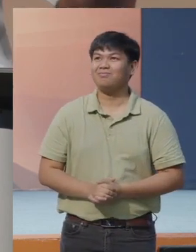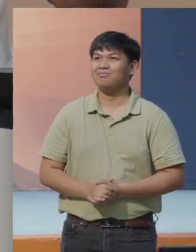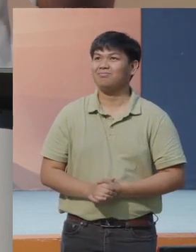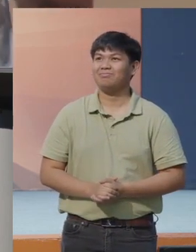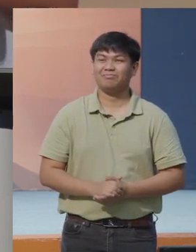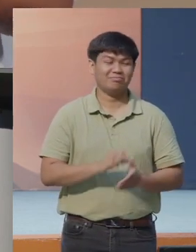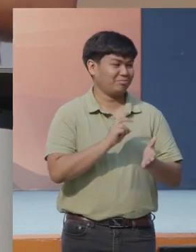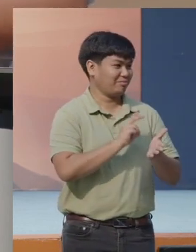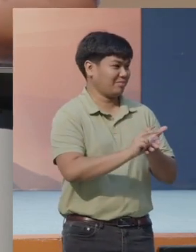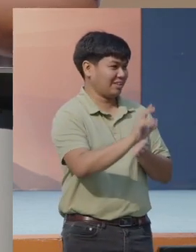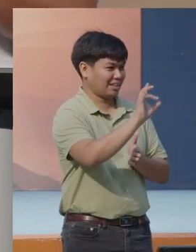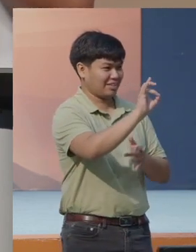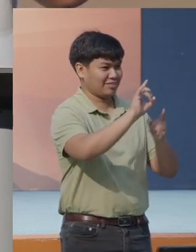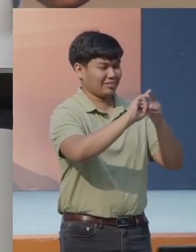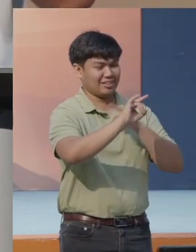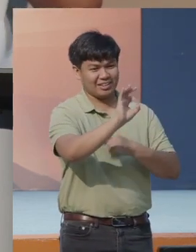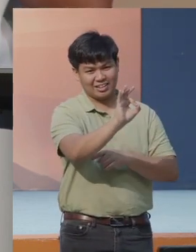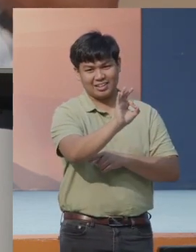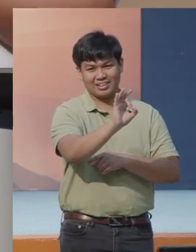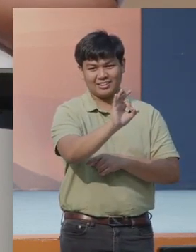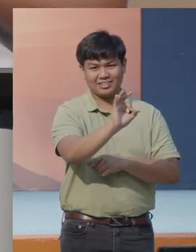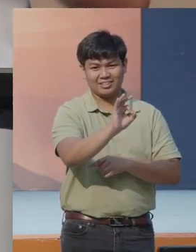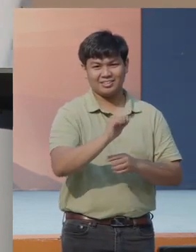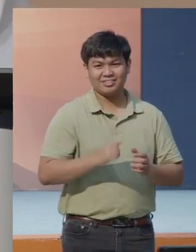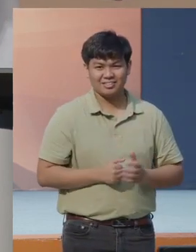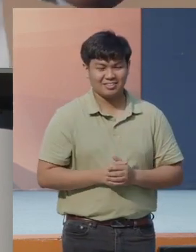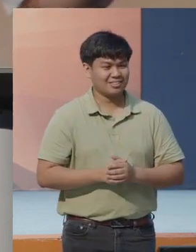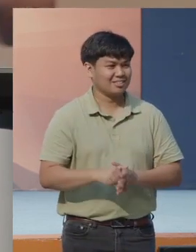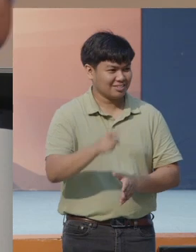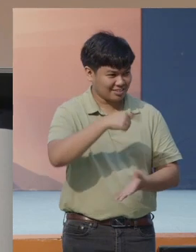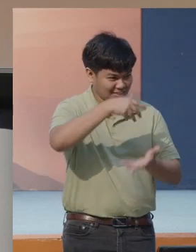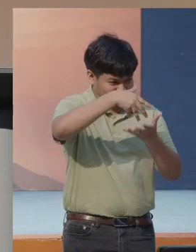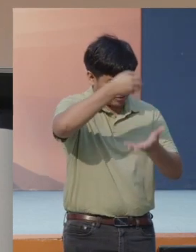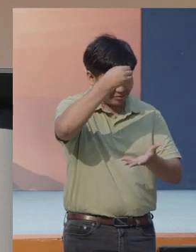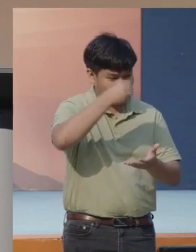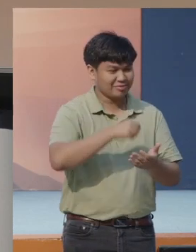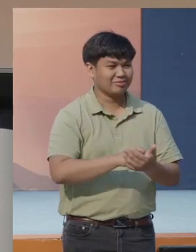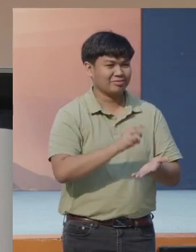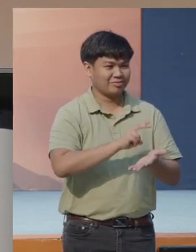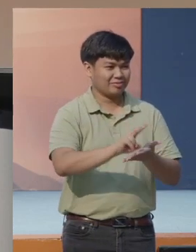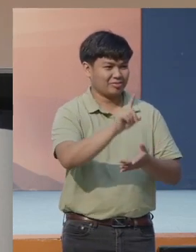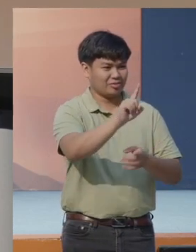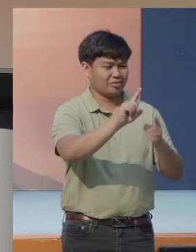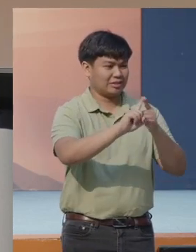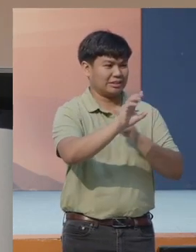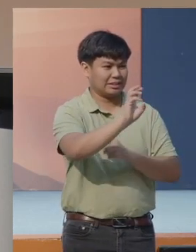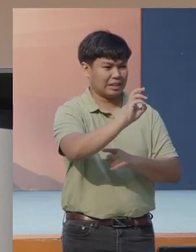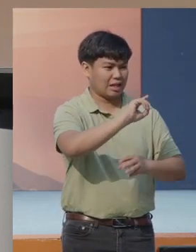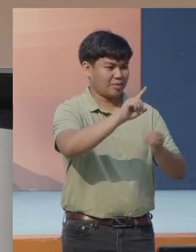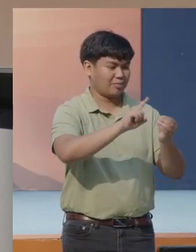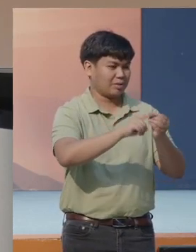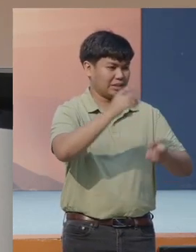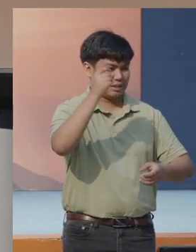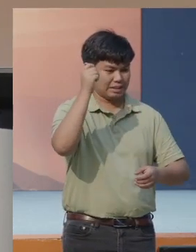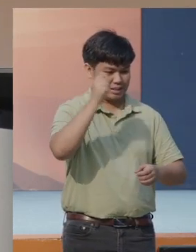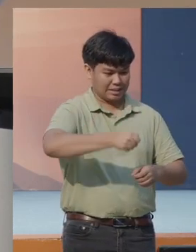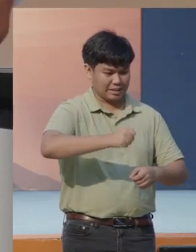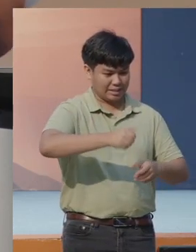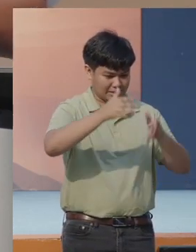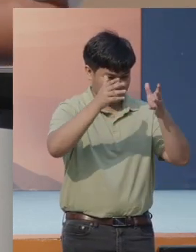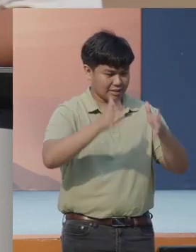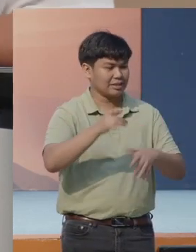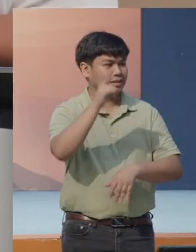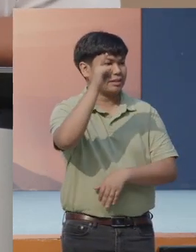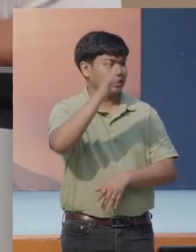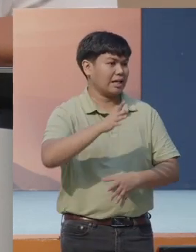In verses 7 to 9, dahil natutunan natin in verses 1 to 6 about the justice of God,